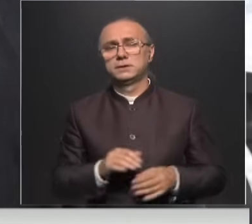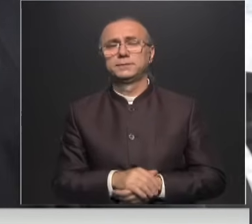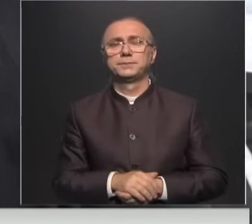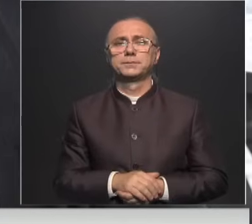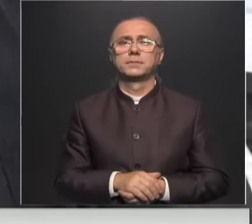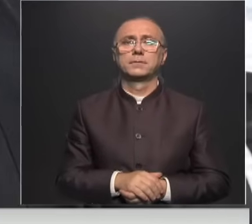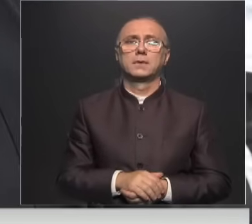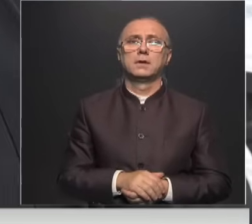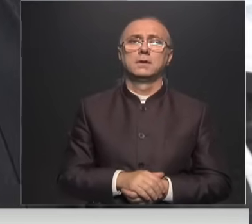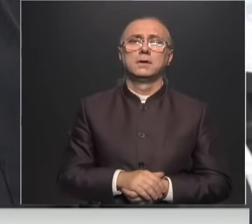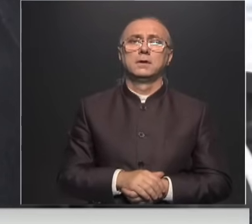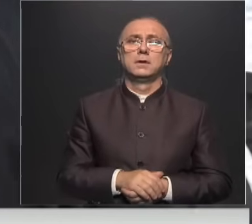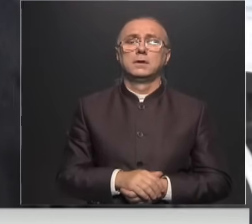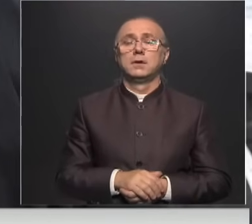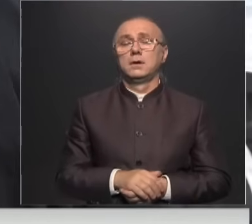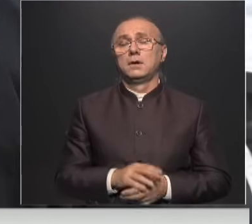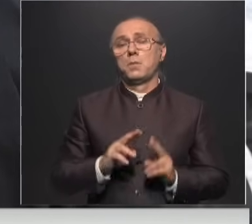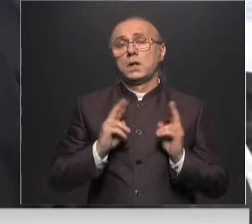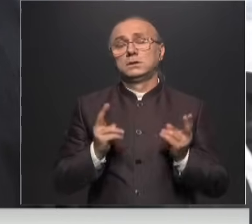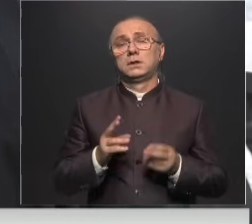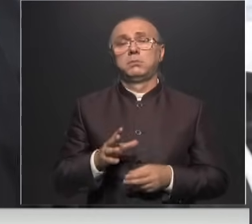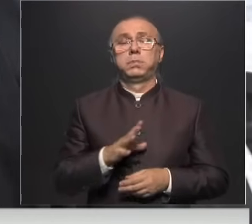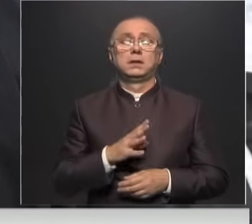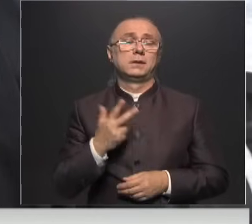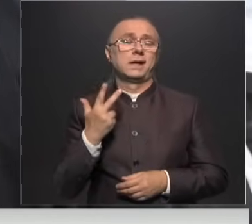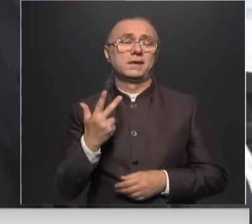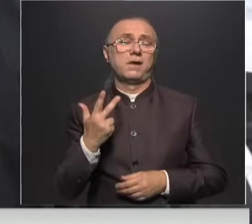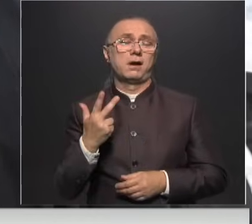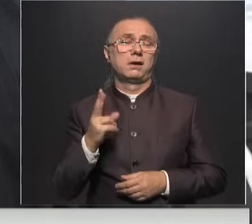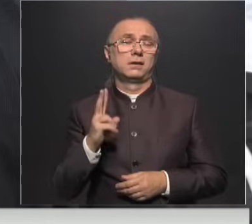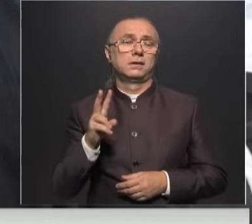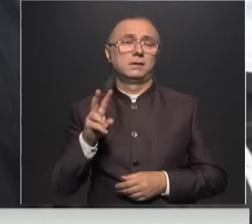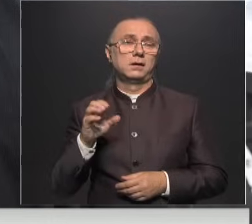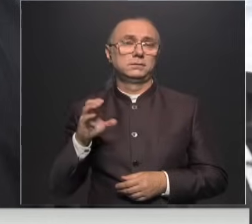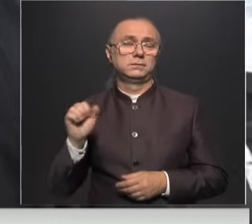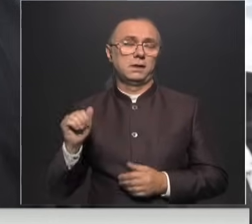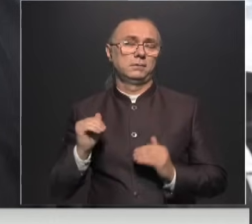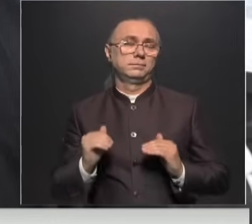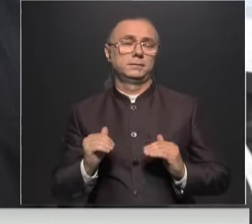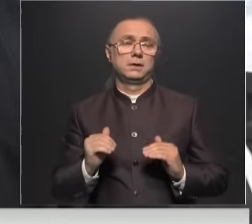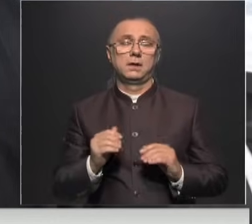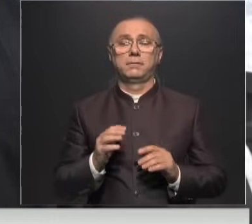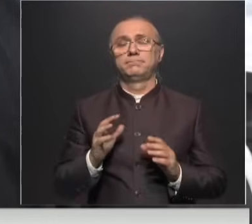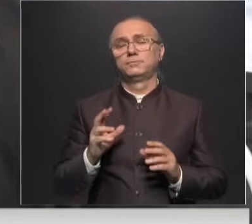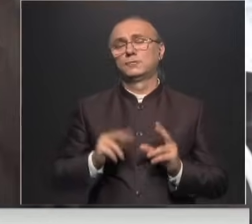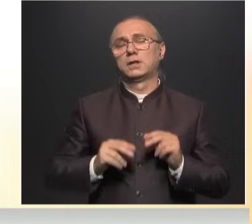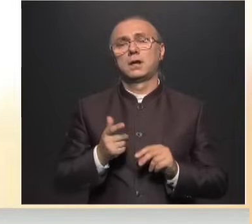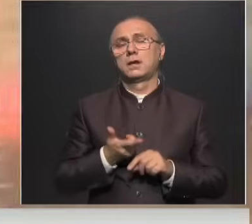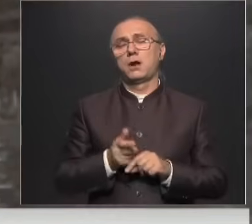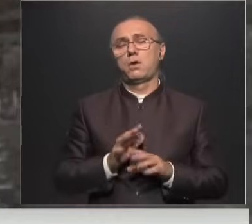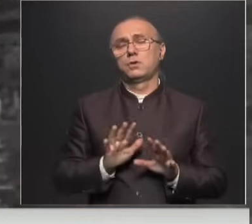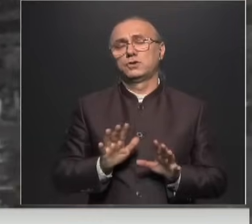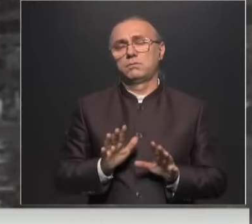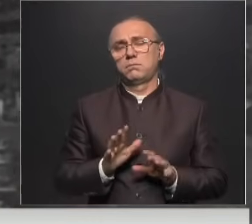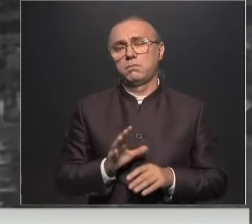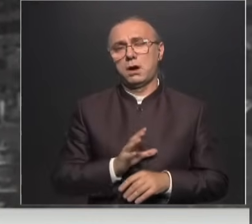касается состоятельности монастыря, монастырь был третьего класса, то есть это не очень богатые монастыри.